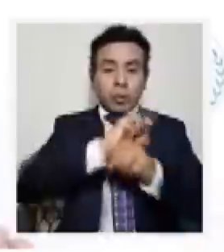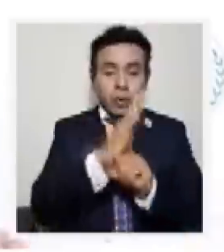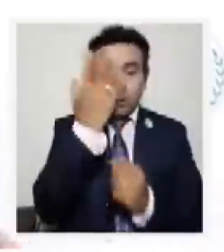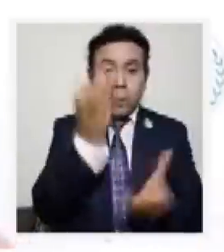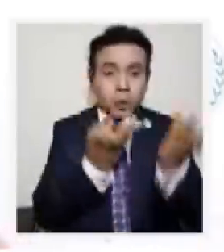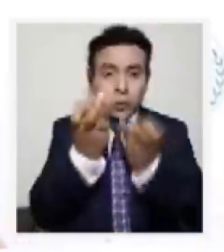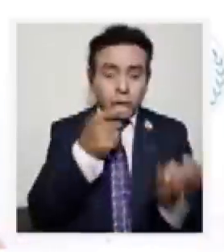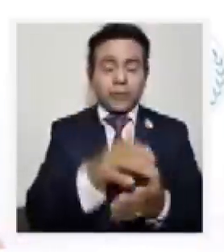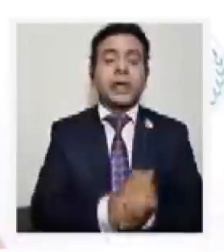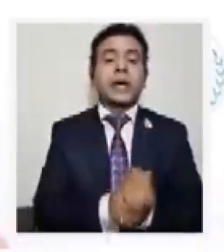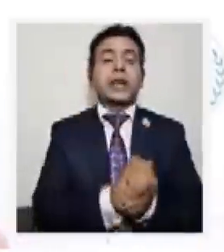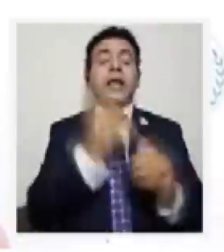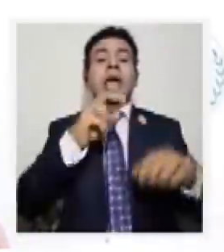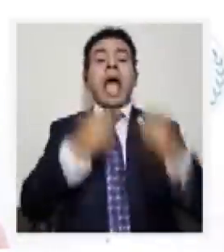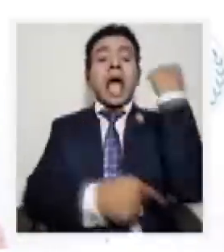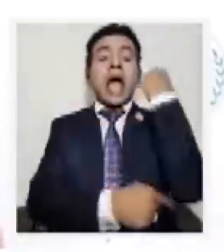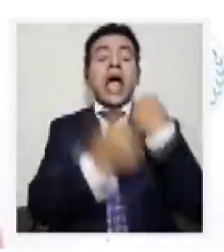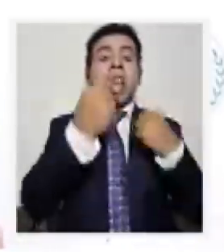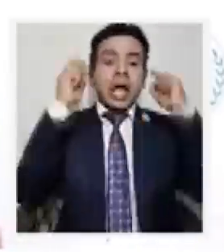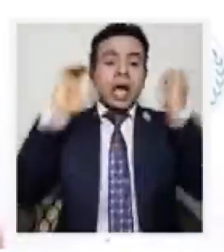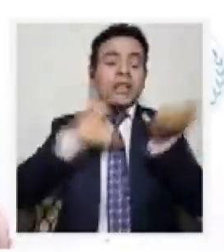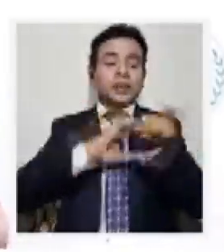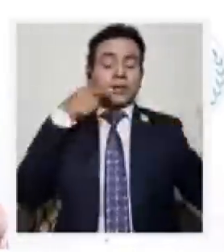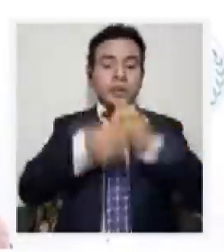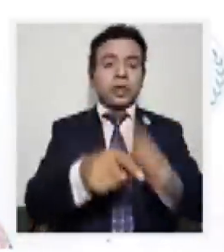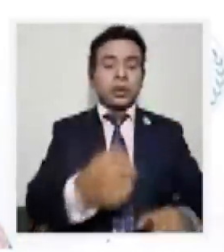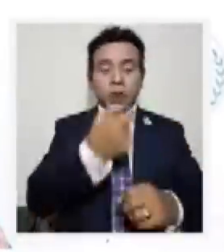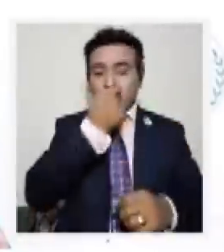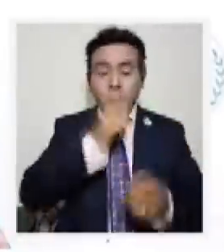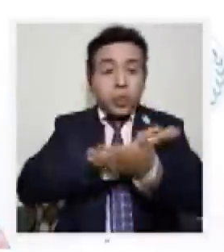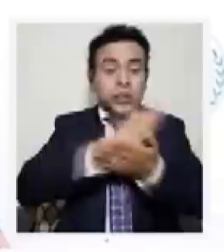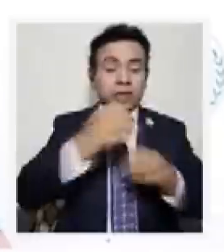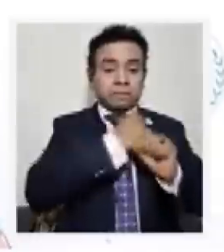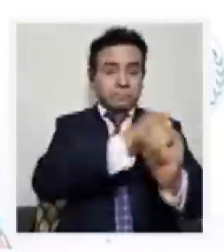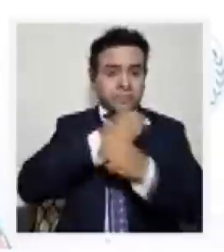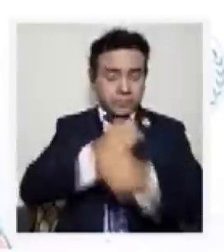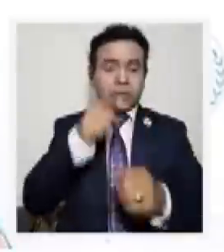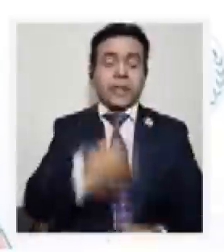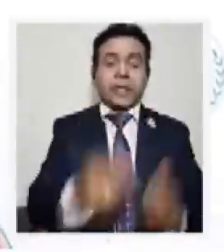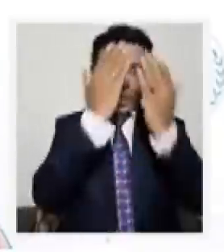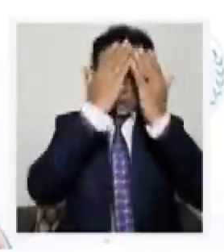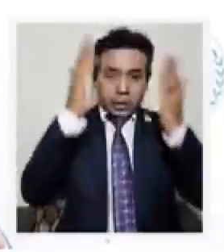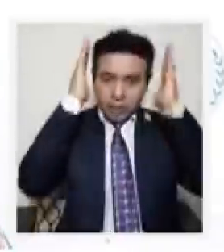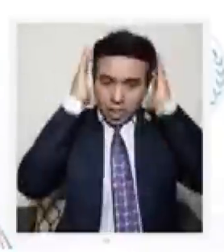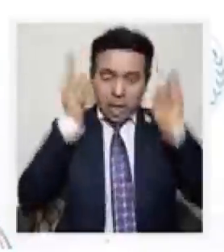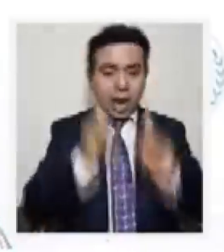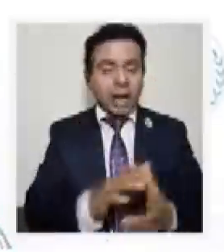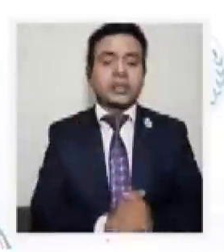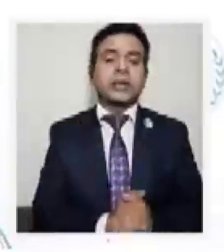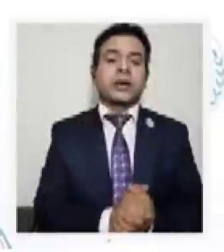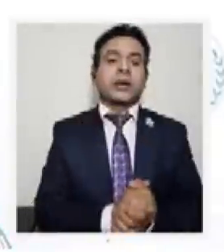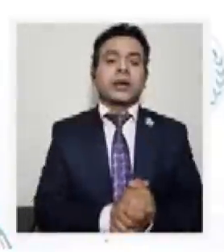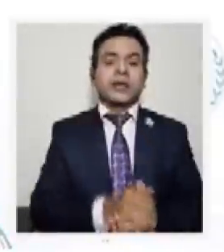আছেন হাসপাতালে কাজ করা পরিচ্ছন্নতা কর্মী, আছেন আমাদের মিডওয়াইফস, নার্স